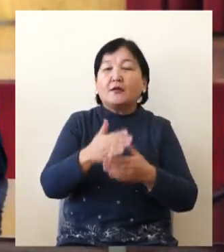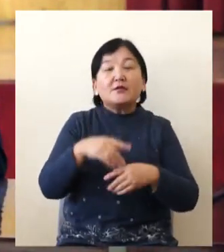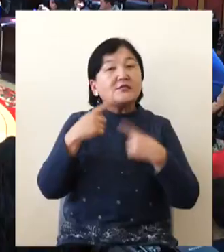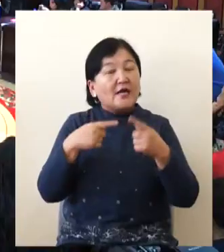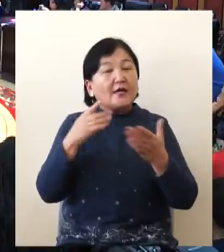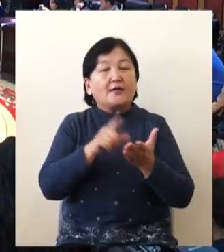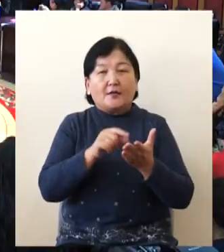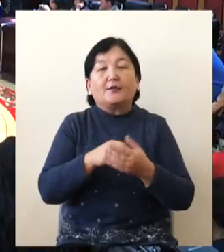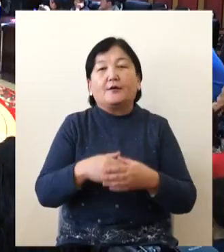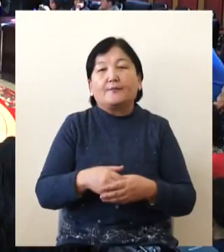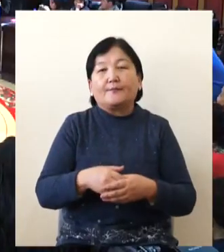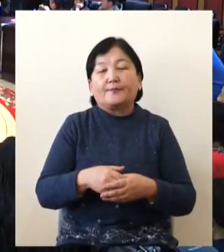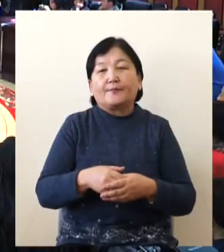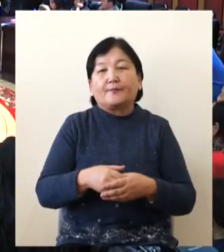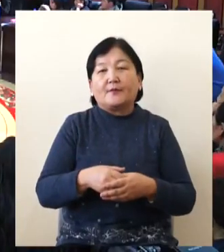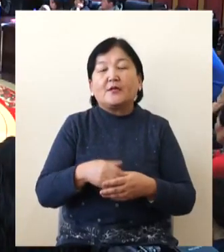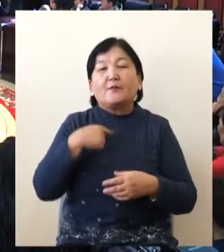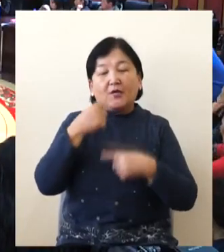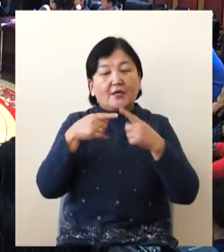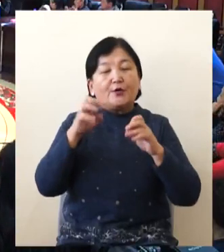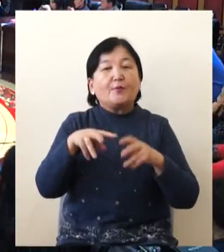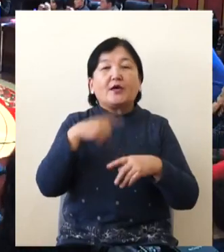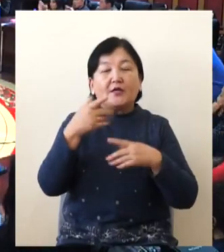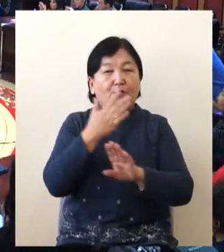байна. За би хэлэх юм альж баярлалаа.